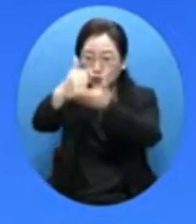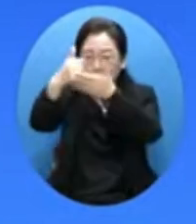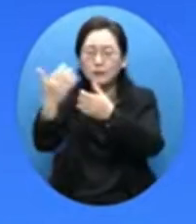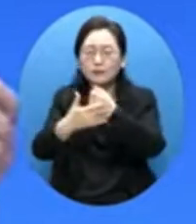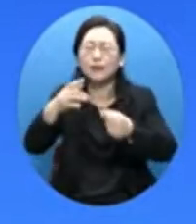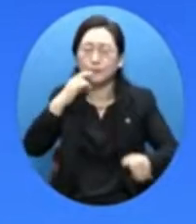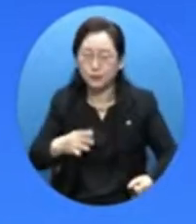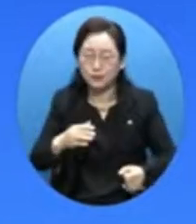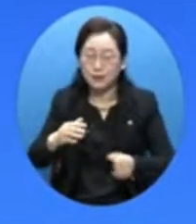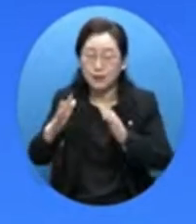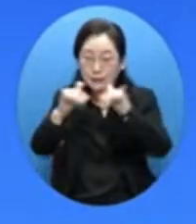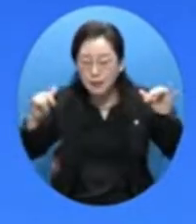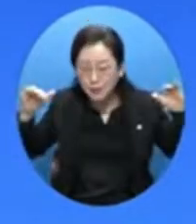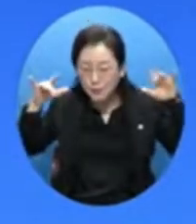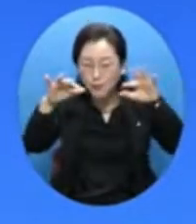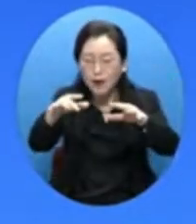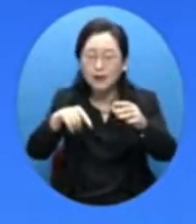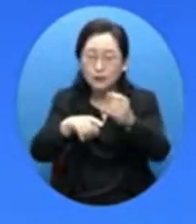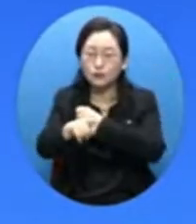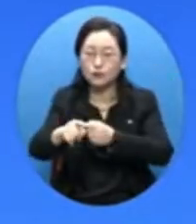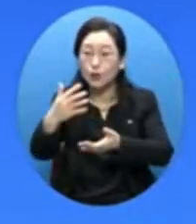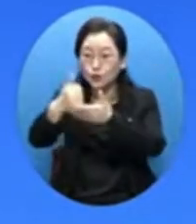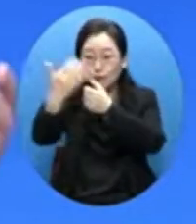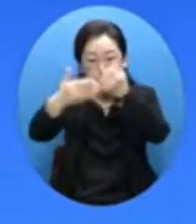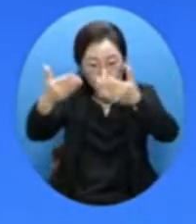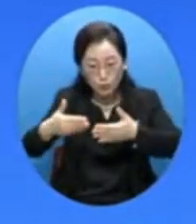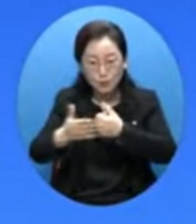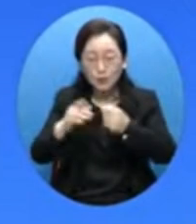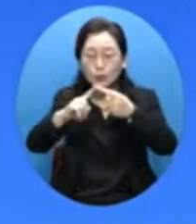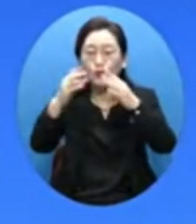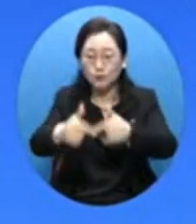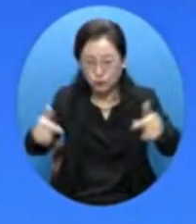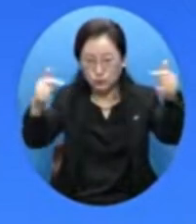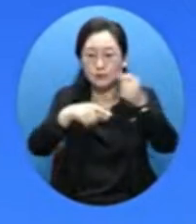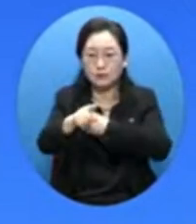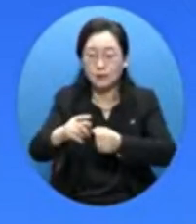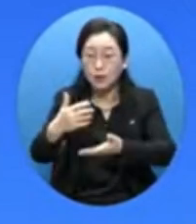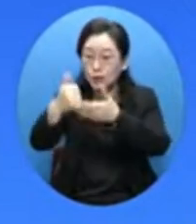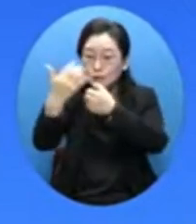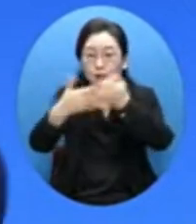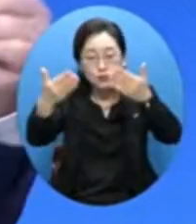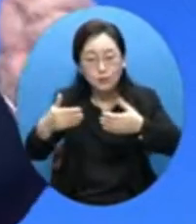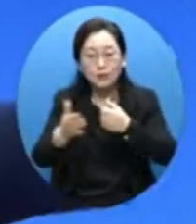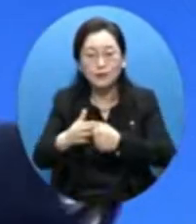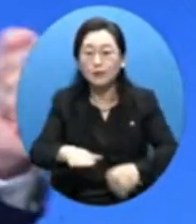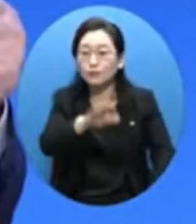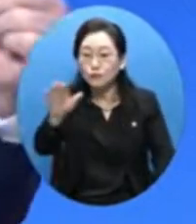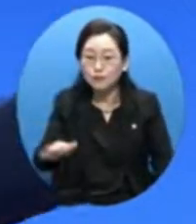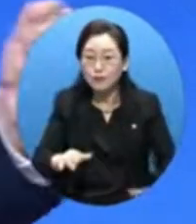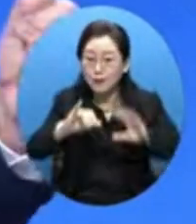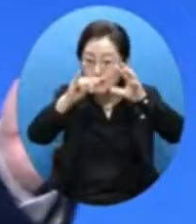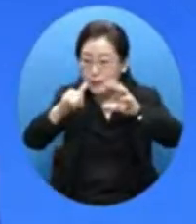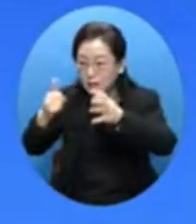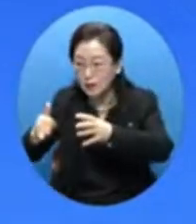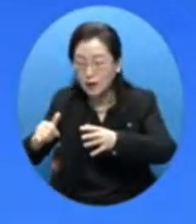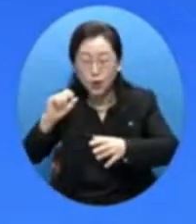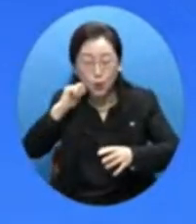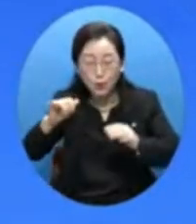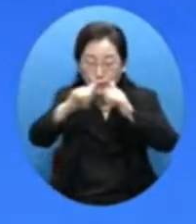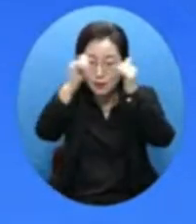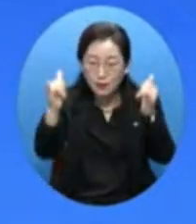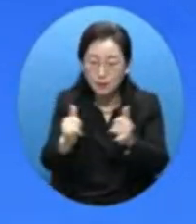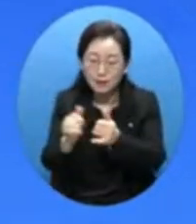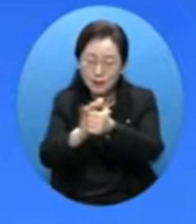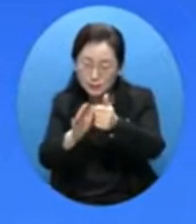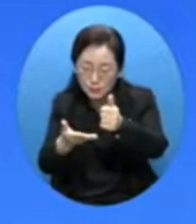주셔서 사람이 몰려오게 될 것이고, 주님이 은혜를 주셔서 교회가 부흥하게 될 것이고, 주님이 은혜를 주셔서 우리가 이 어려운 사회를 세상을 섬기게